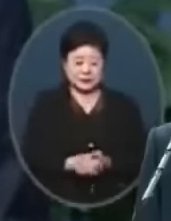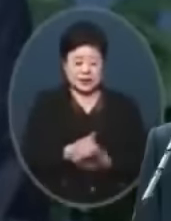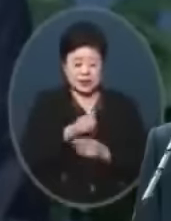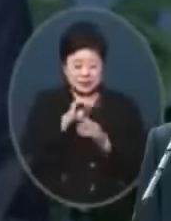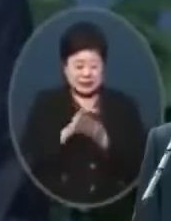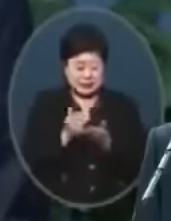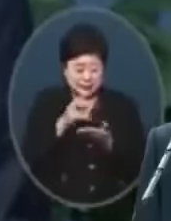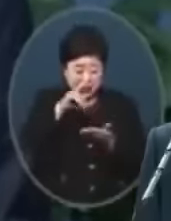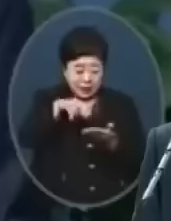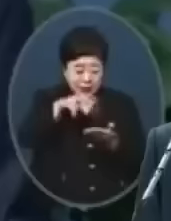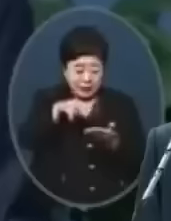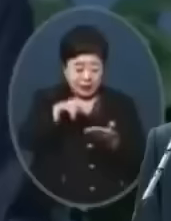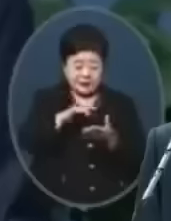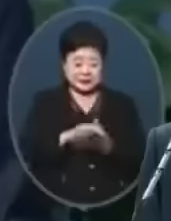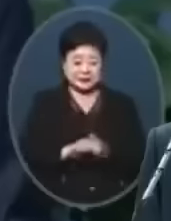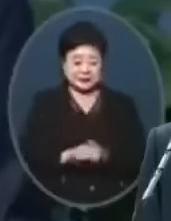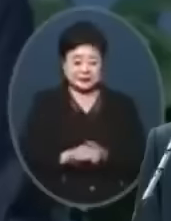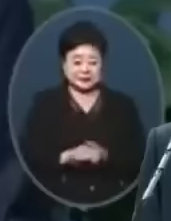성경에